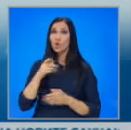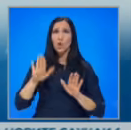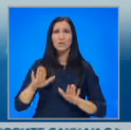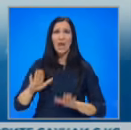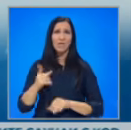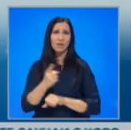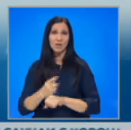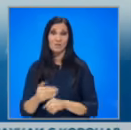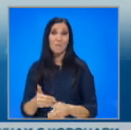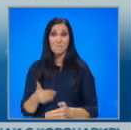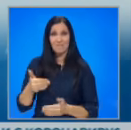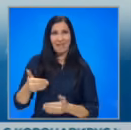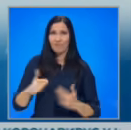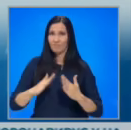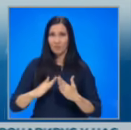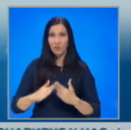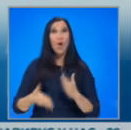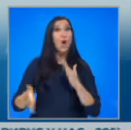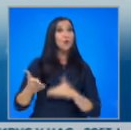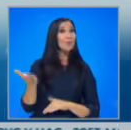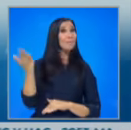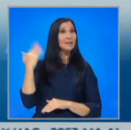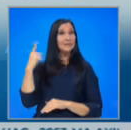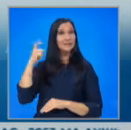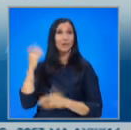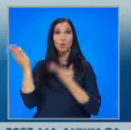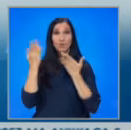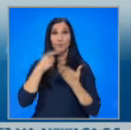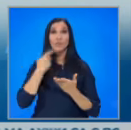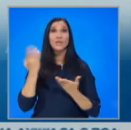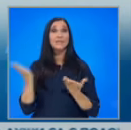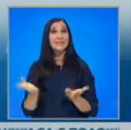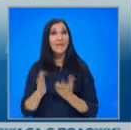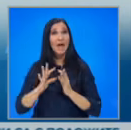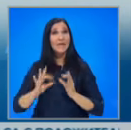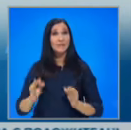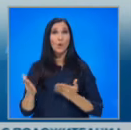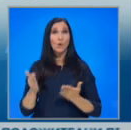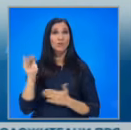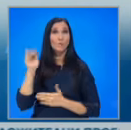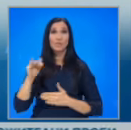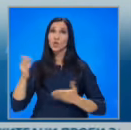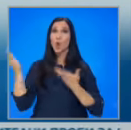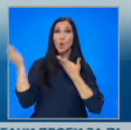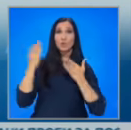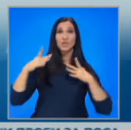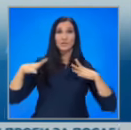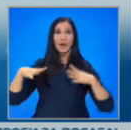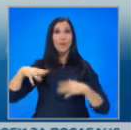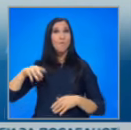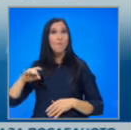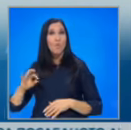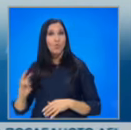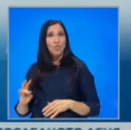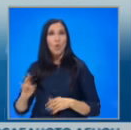часове предимно вкъщи. А още преди старта на учебната година стана ясно кога ще са училищните ваканции. Министерството